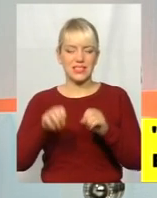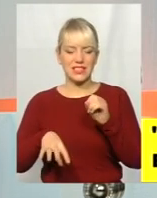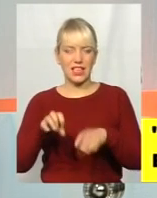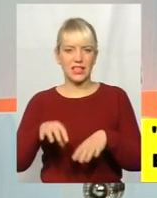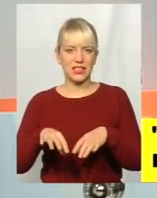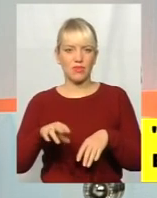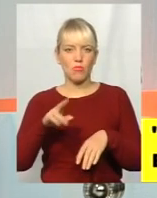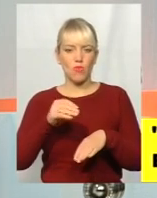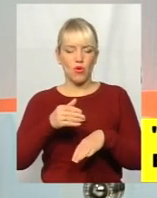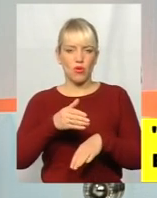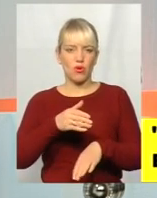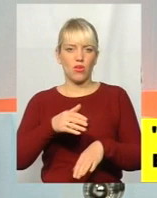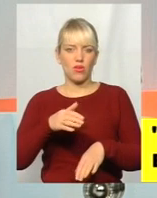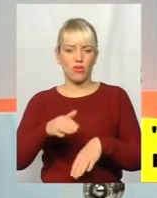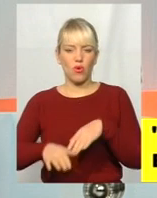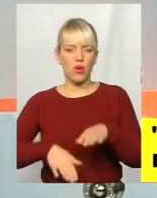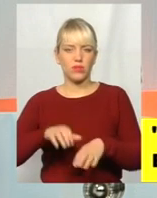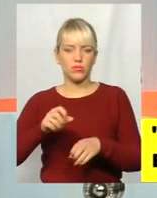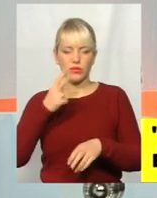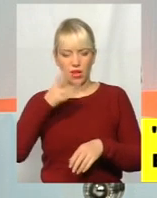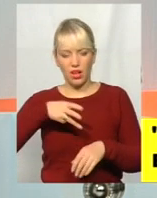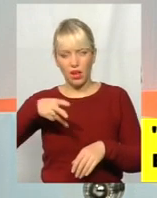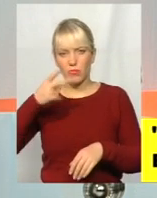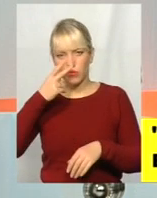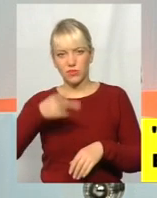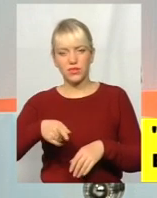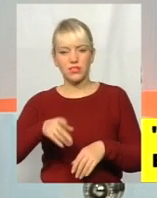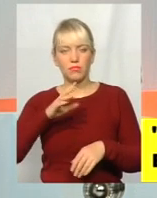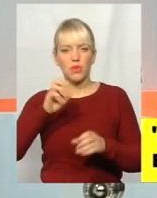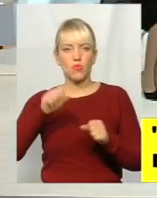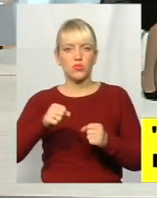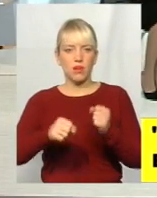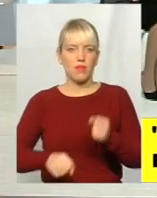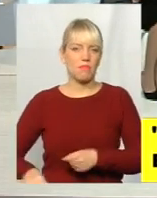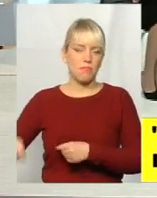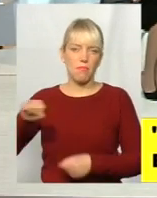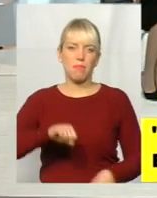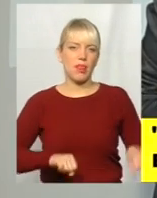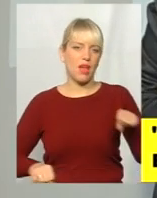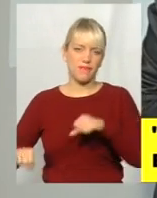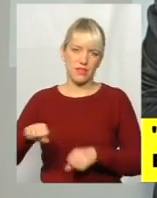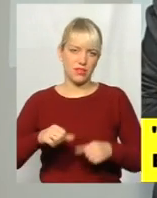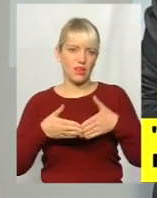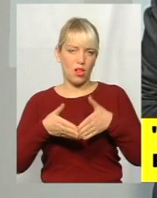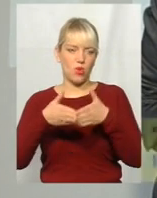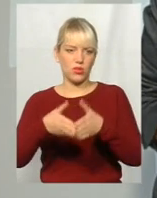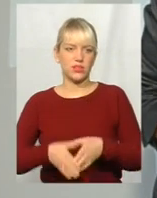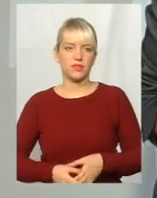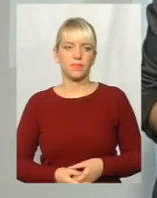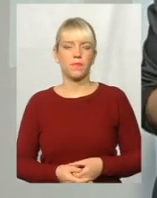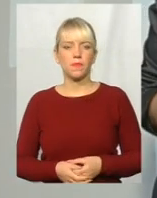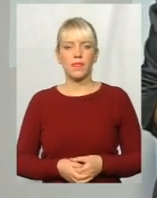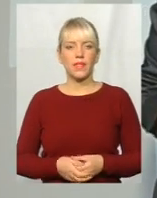коліна, можна ходити, хоч бери камеру, голову і право. Дякуємо за ваше питання. Я дуже попрошу